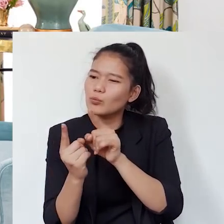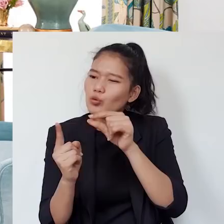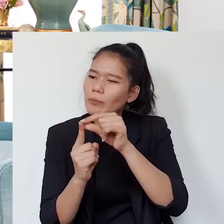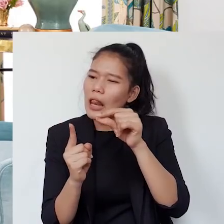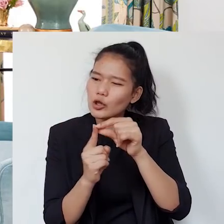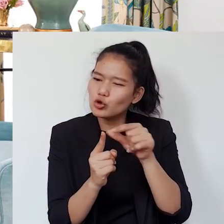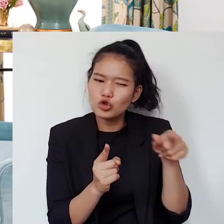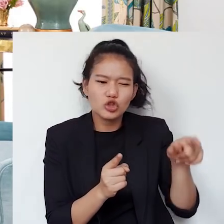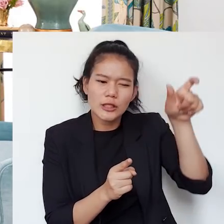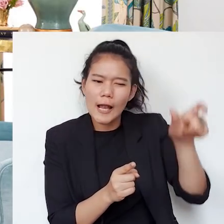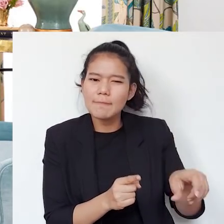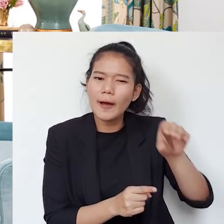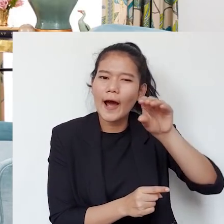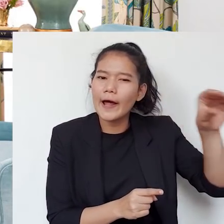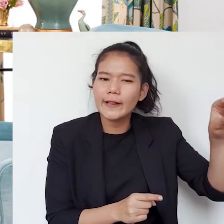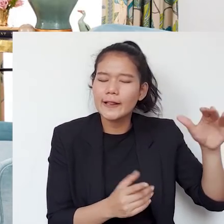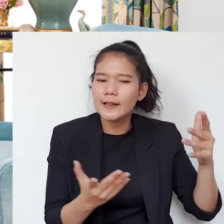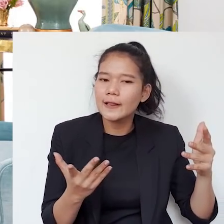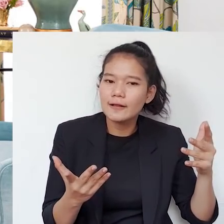disalibkan.